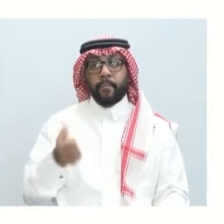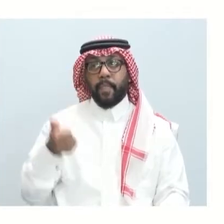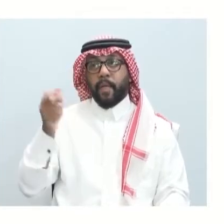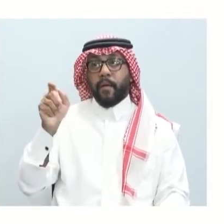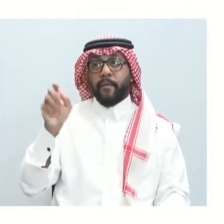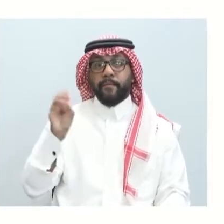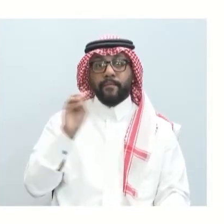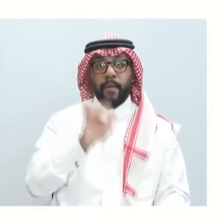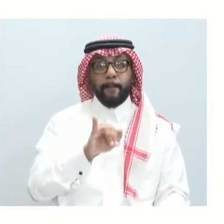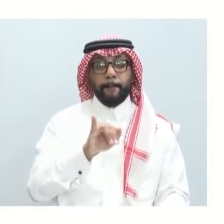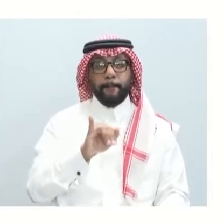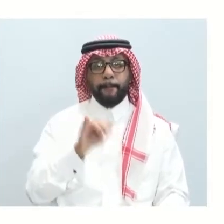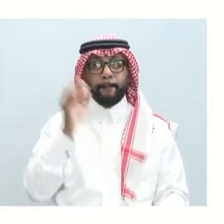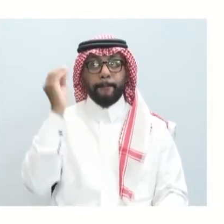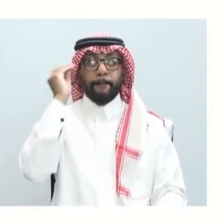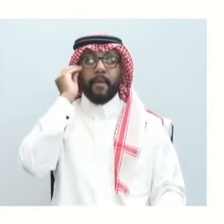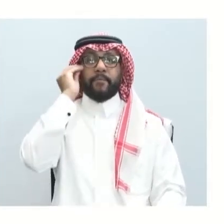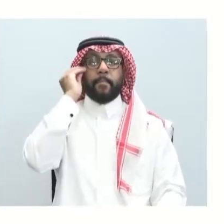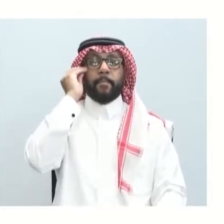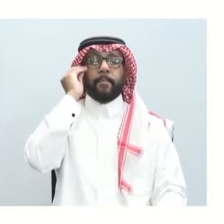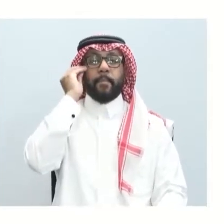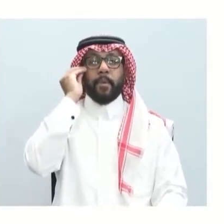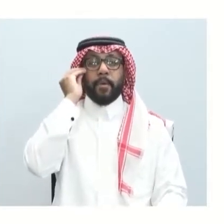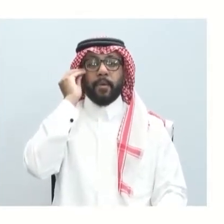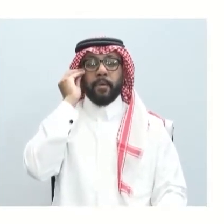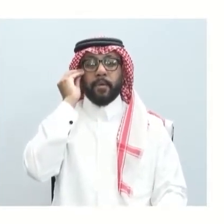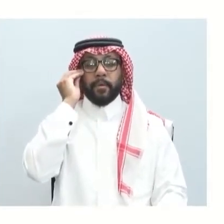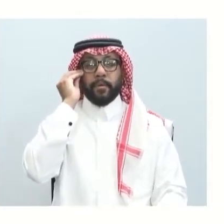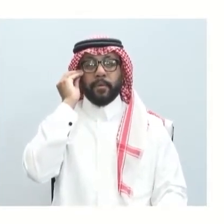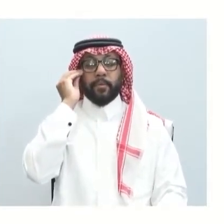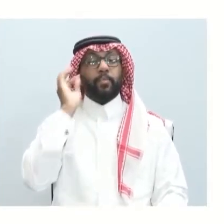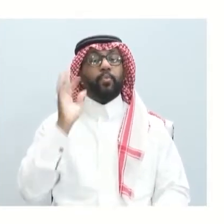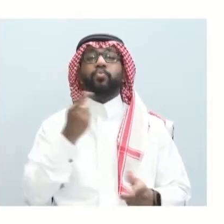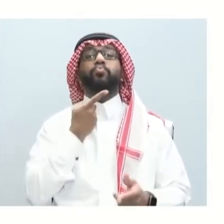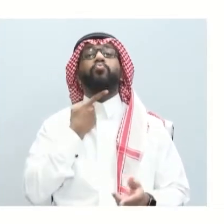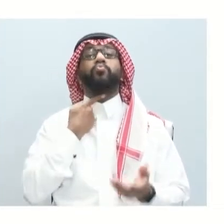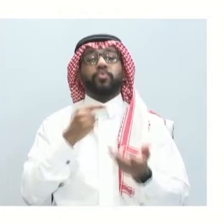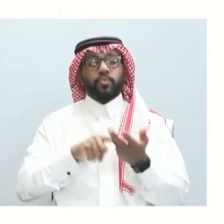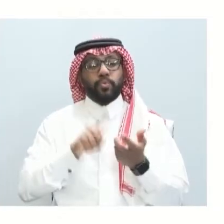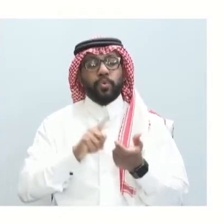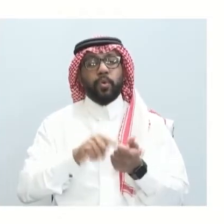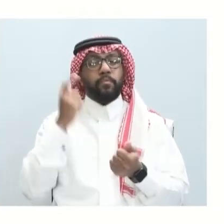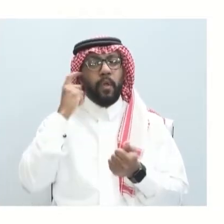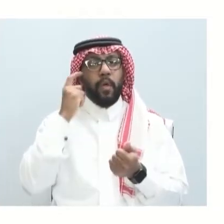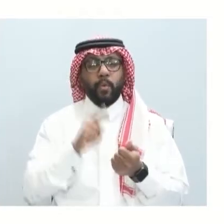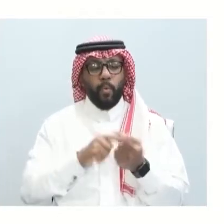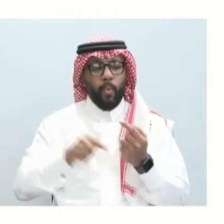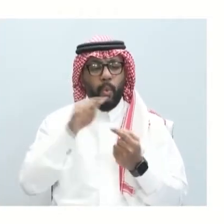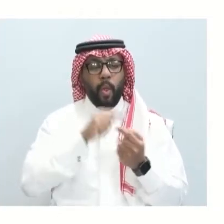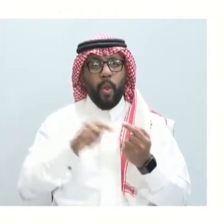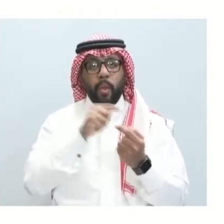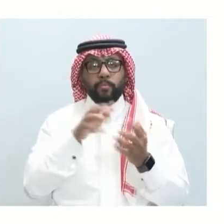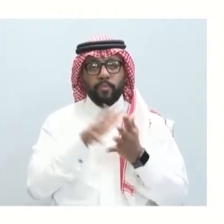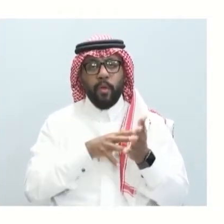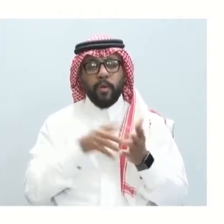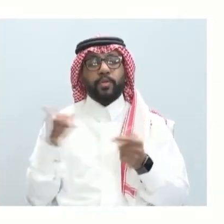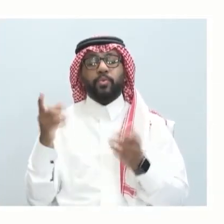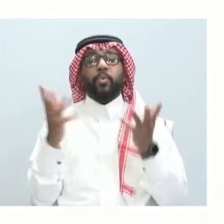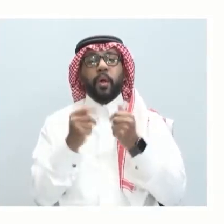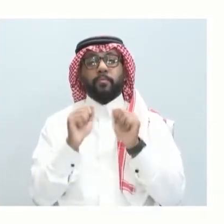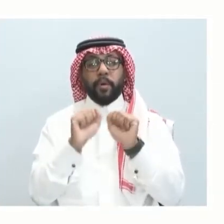ما المعطيات من المساله تحتها خط وما المطلوب في المساله احوطه اذا هذه هي المساله